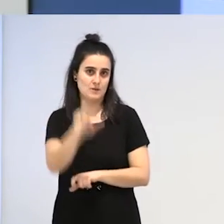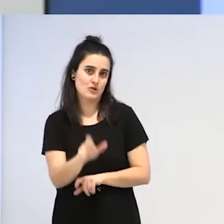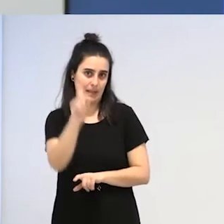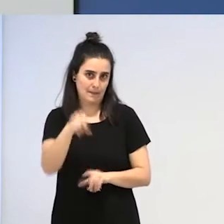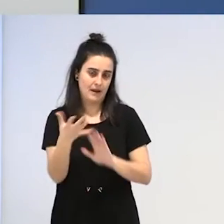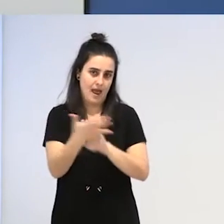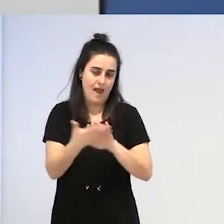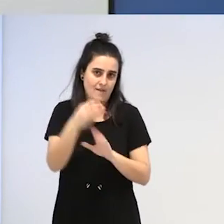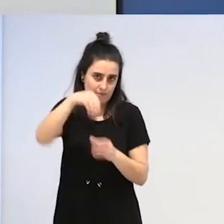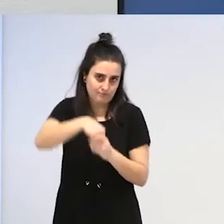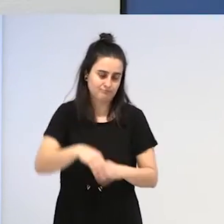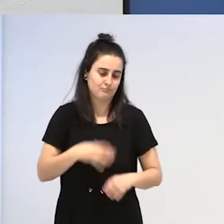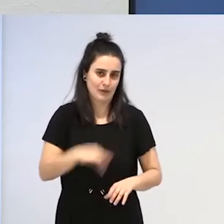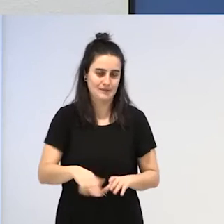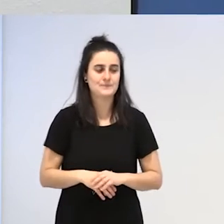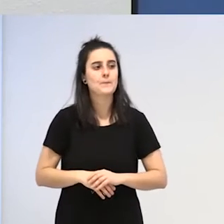Eta, bueno, bai, azteko,